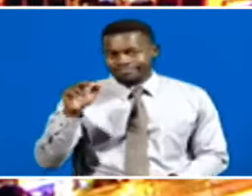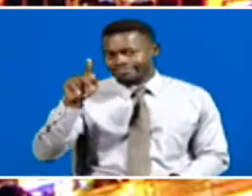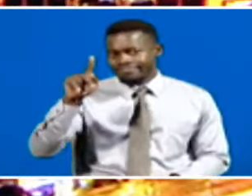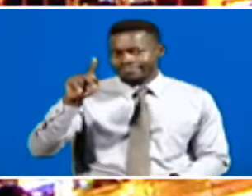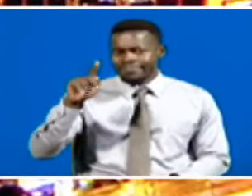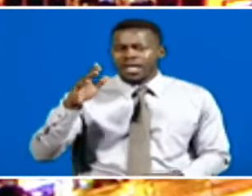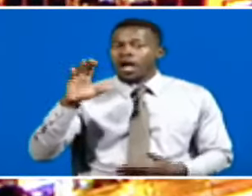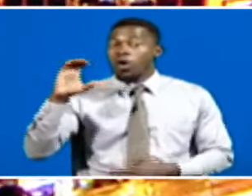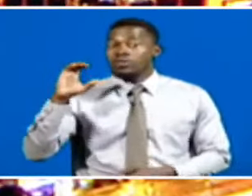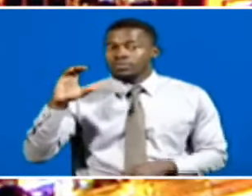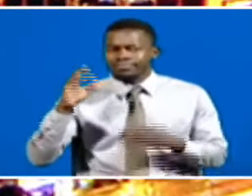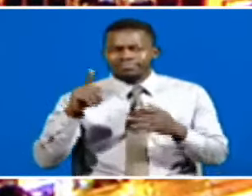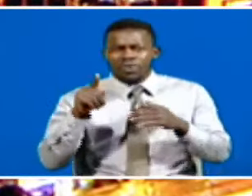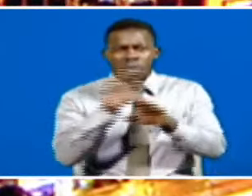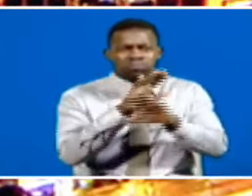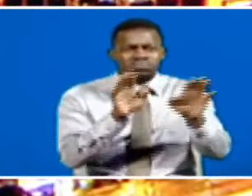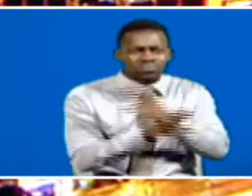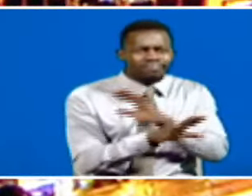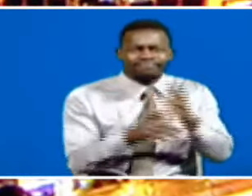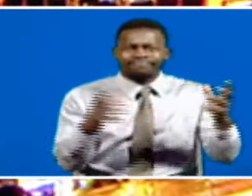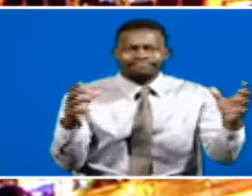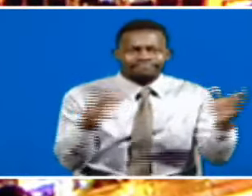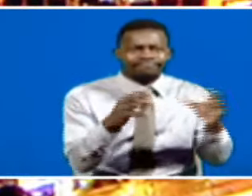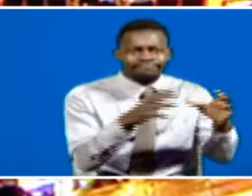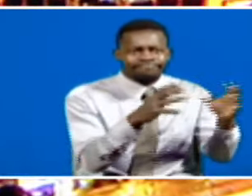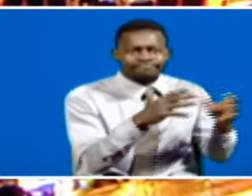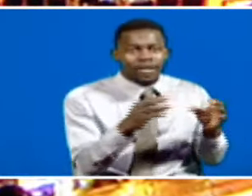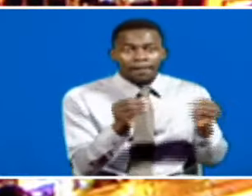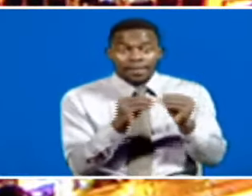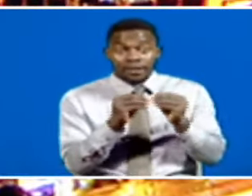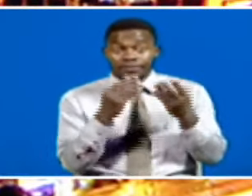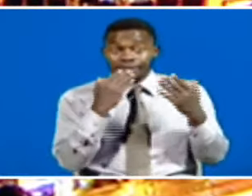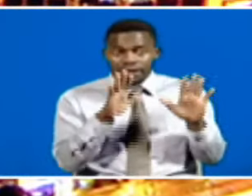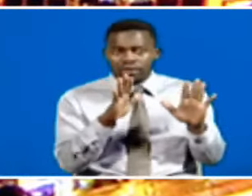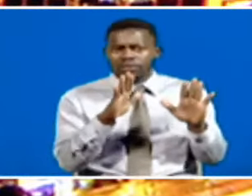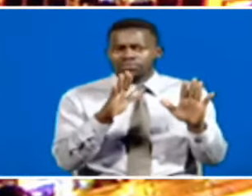Hakizimana, ambaye alifariki pamoja na mshindi wa rekodi ya dunia ama mbio za mara